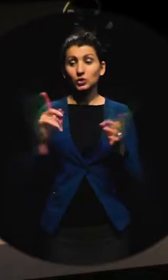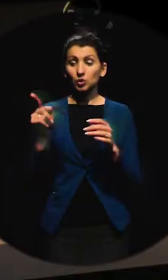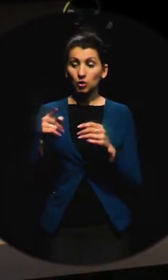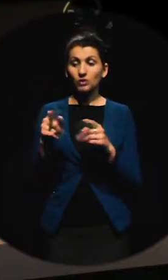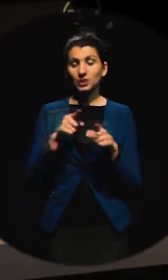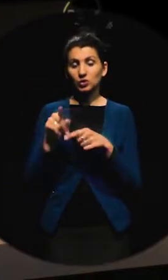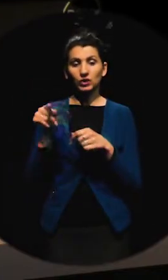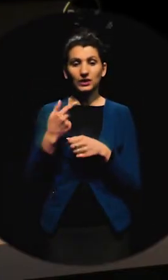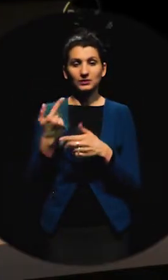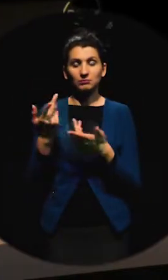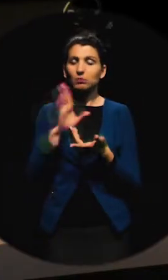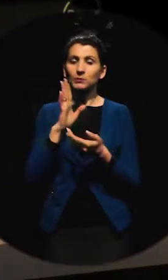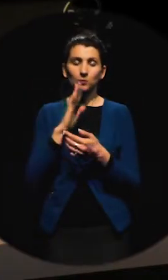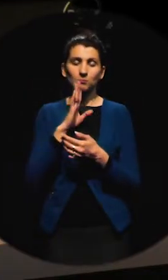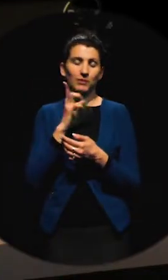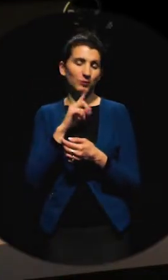tutaj ta figura